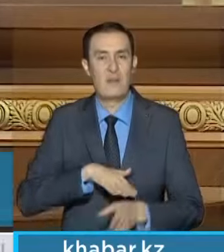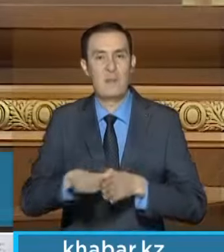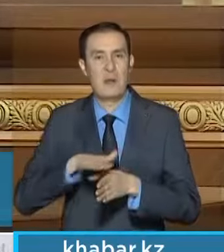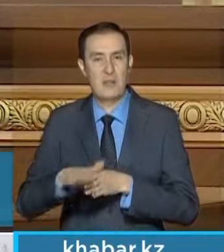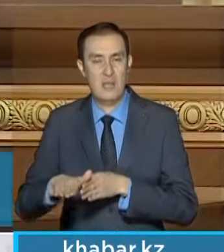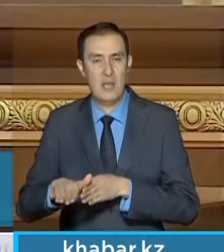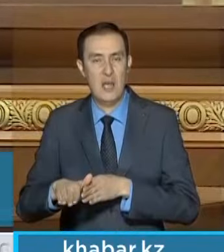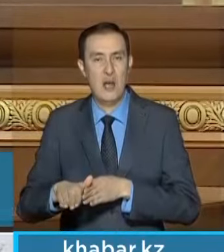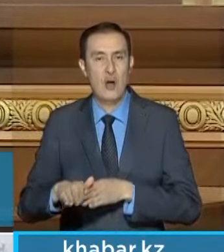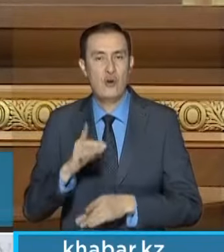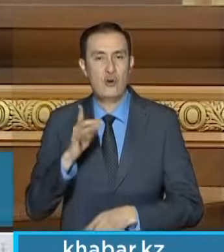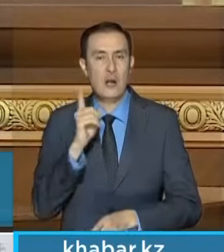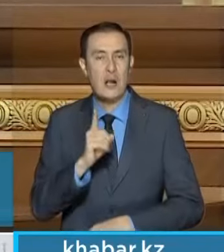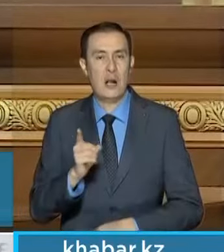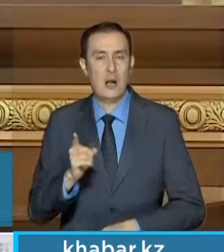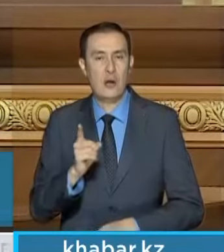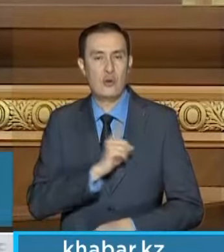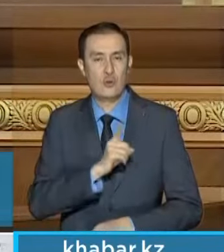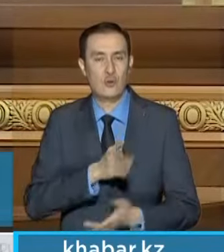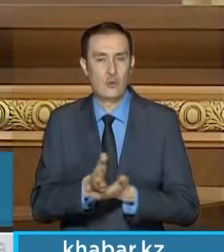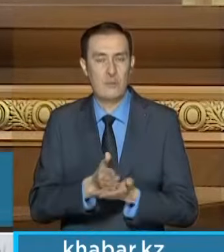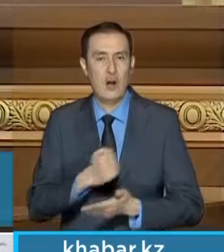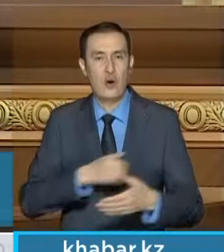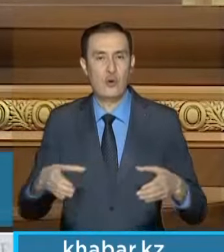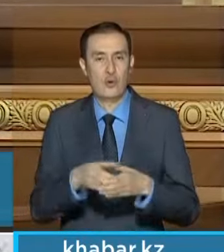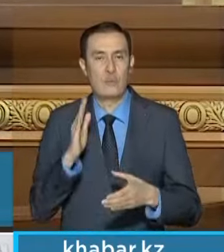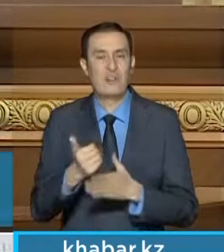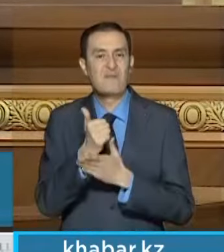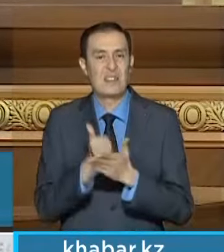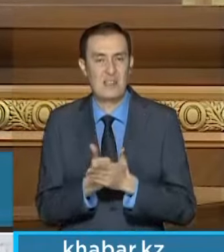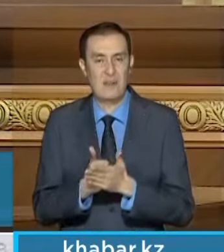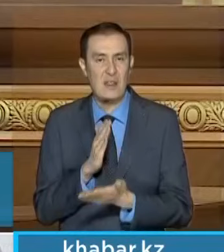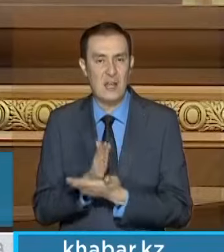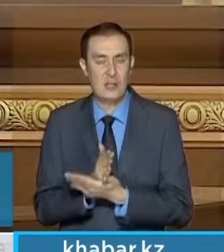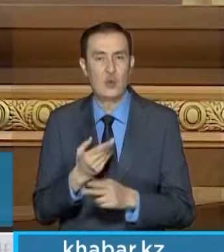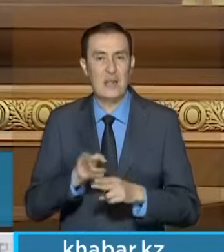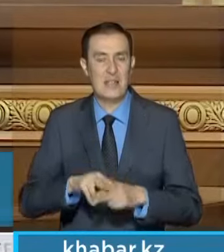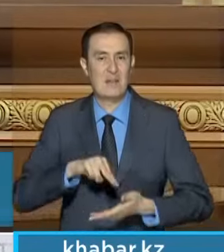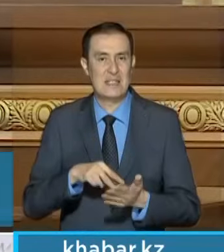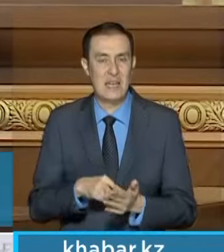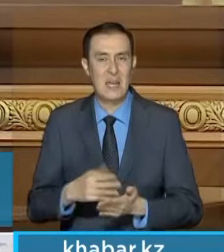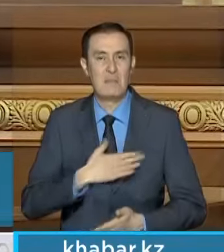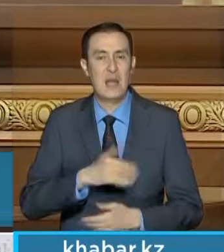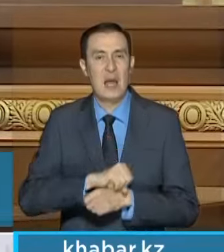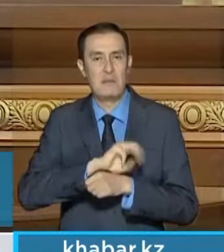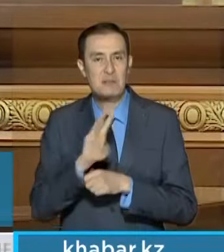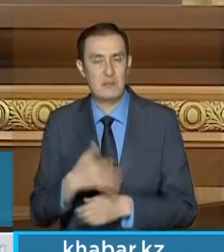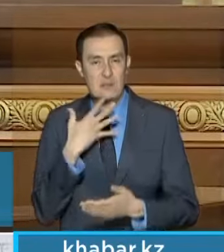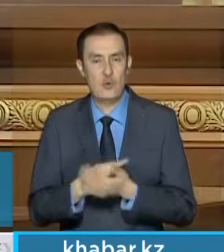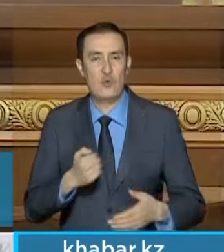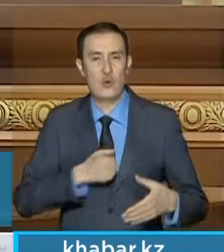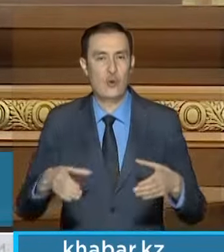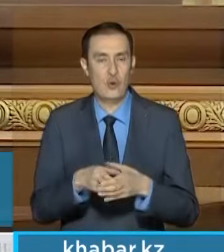выполнение комендантской службы. Рота будет находиться в резерве. Но для этих целей мы обеспечиваем нашу